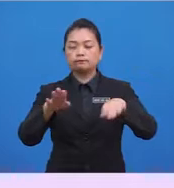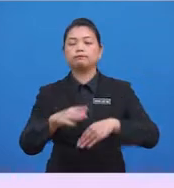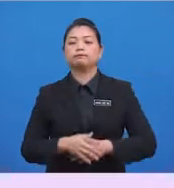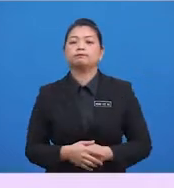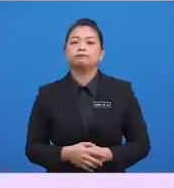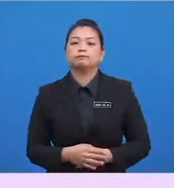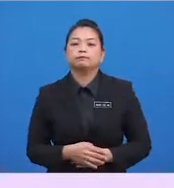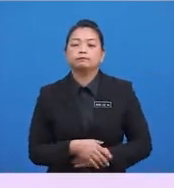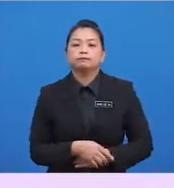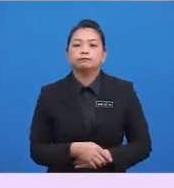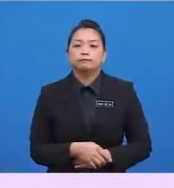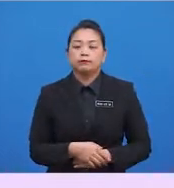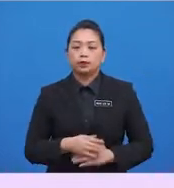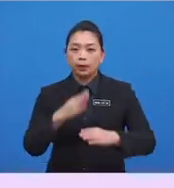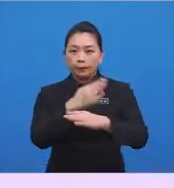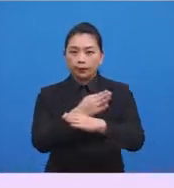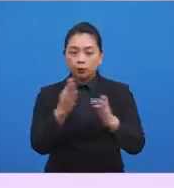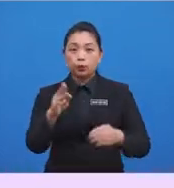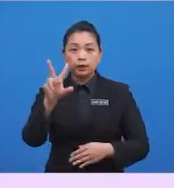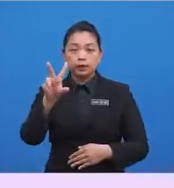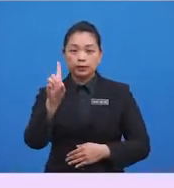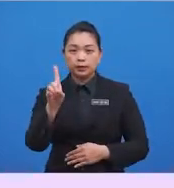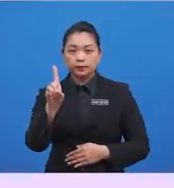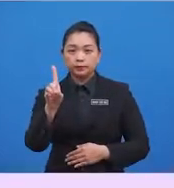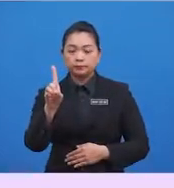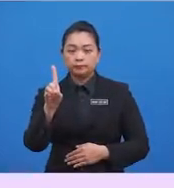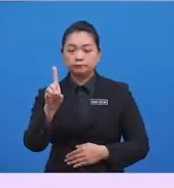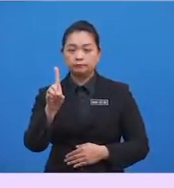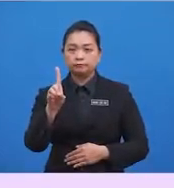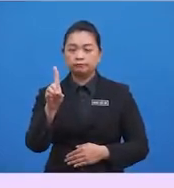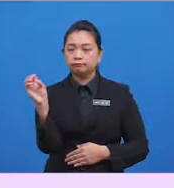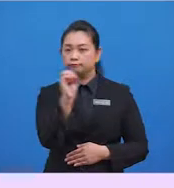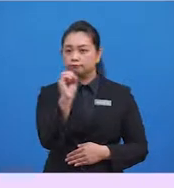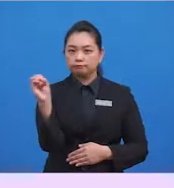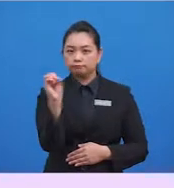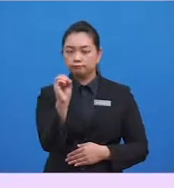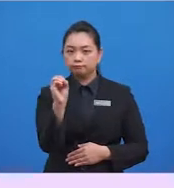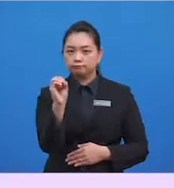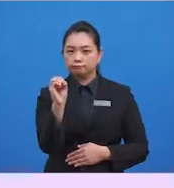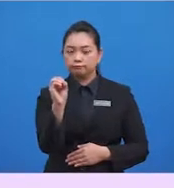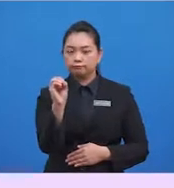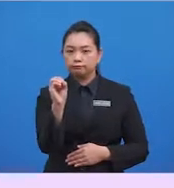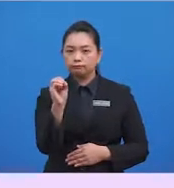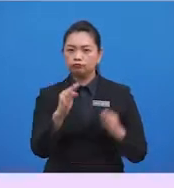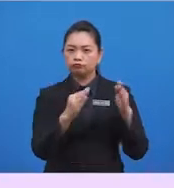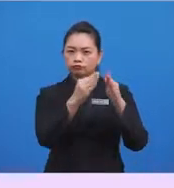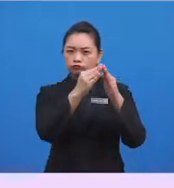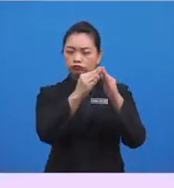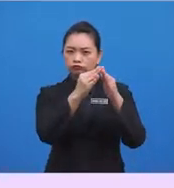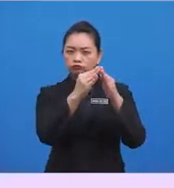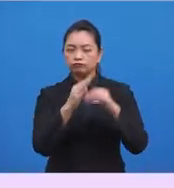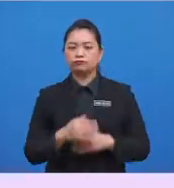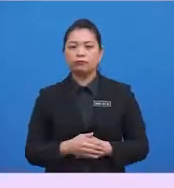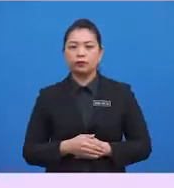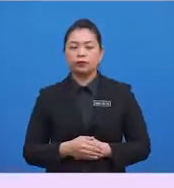murid-murid, bentuk 3 dimensi ini tidak mempunyai sebarang bucu.